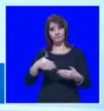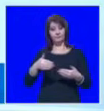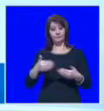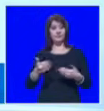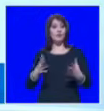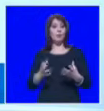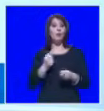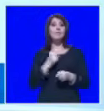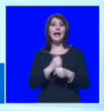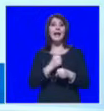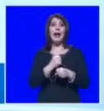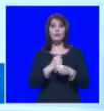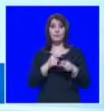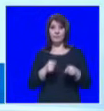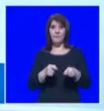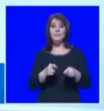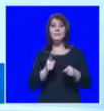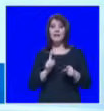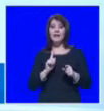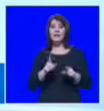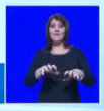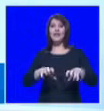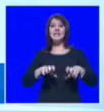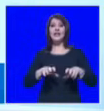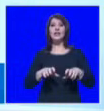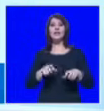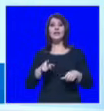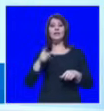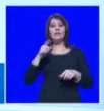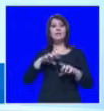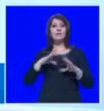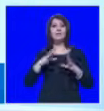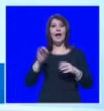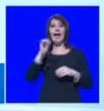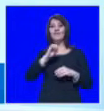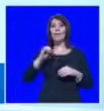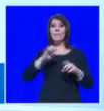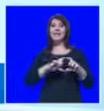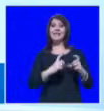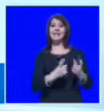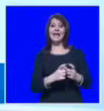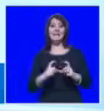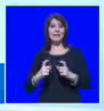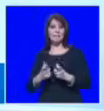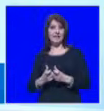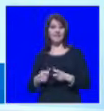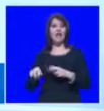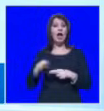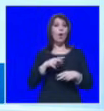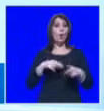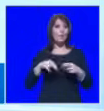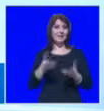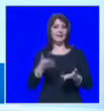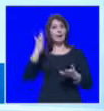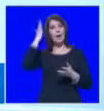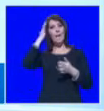изключително важно в нея да бъдат ангажирани както европейските семейства от различни партии, така и самата Еврокомисия, така и правителствата. Така